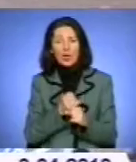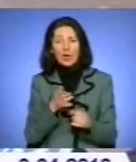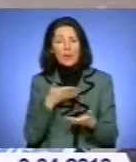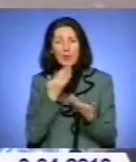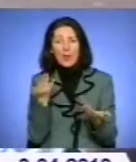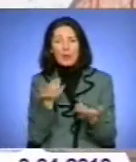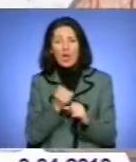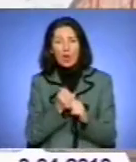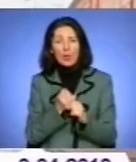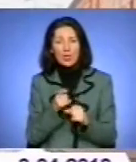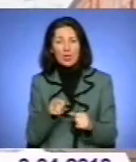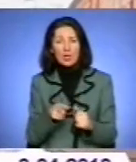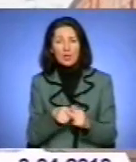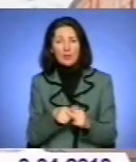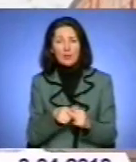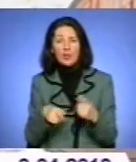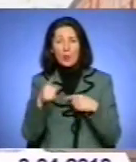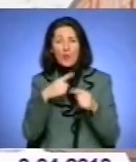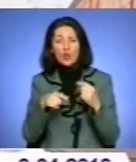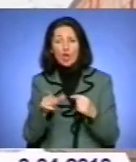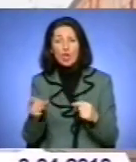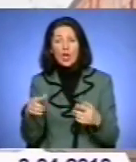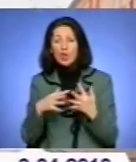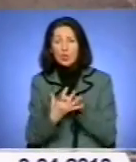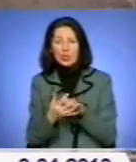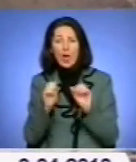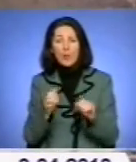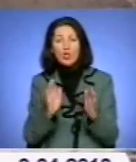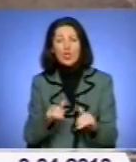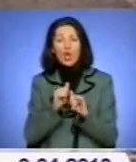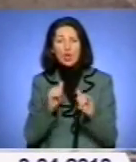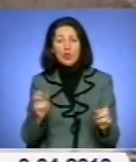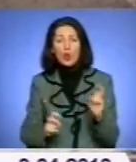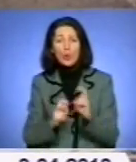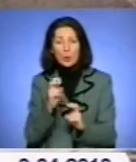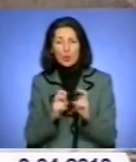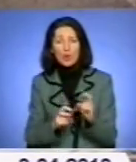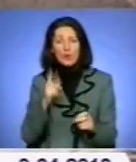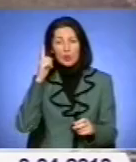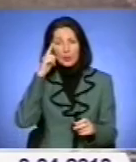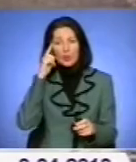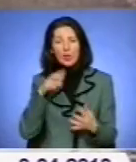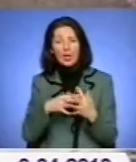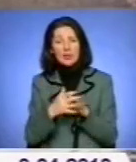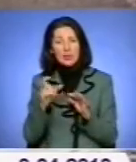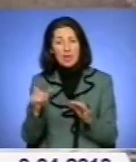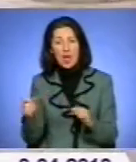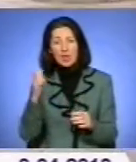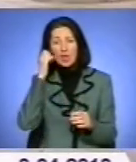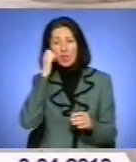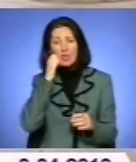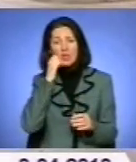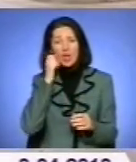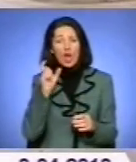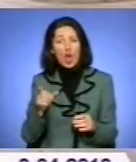де виробити їх. Повернути людей до села може тільки розвиток промисловості, міркують селяни. Старожили